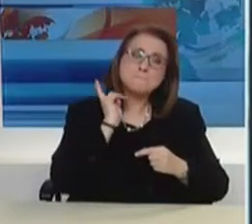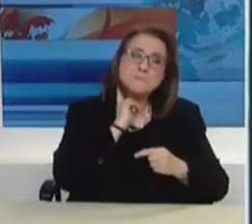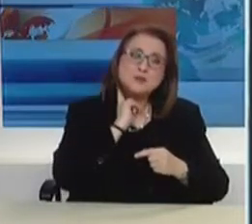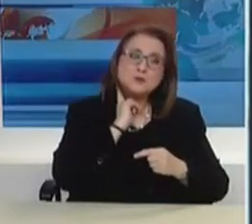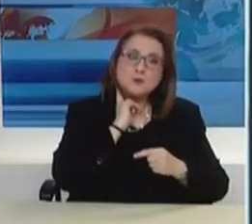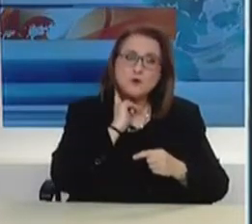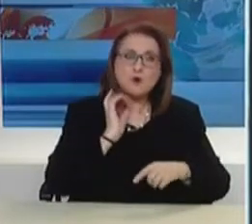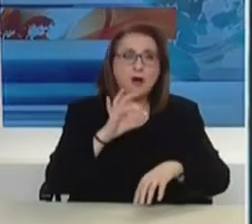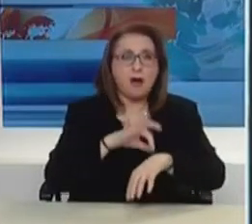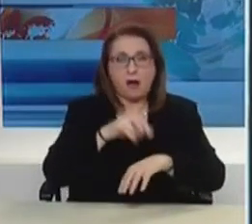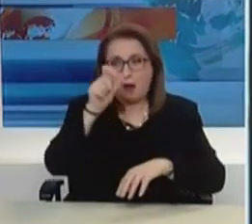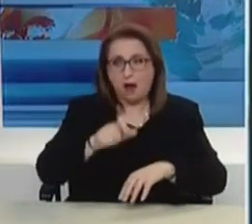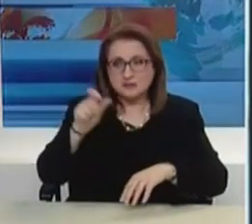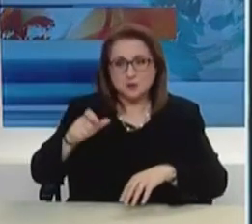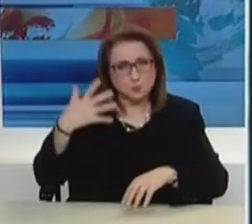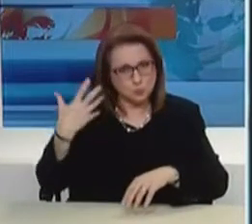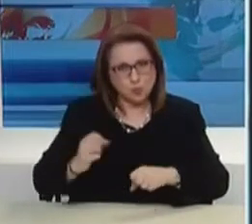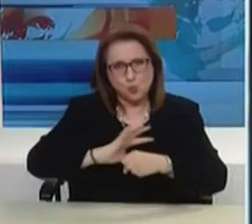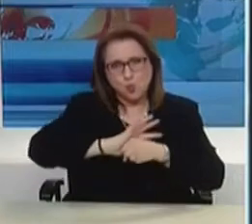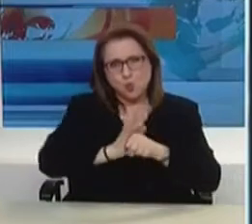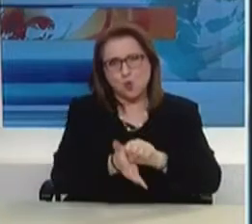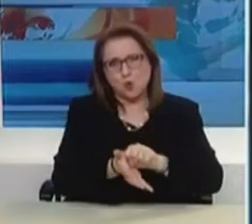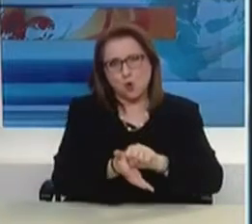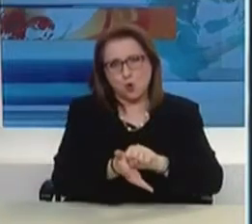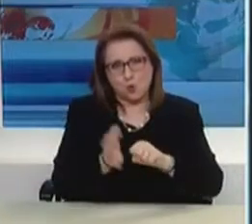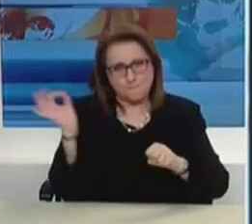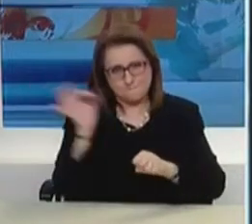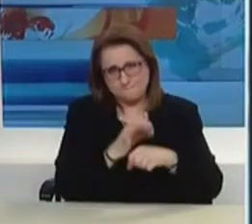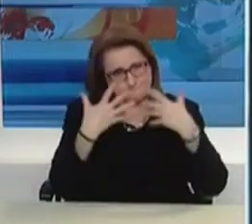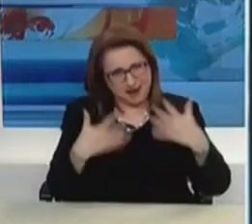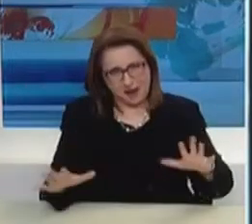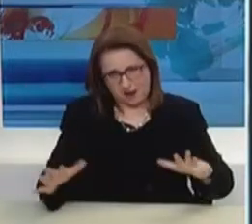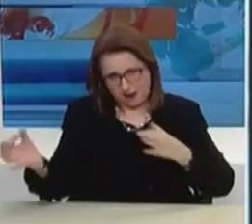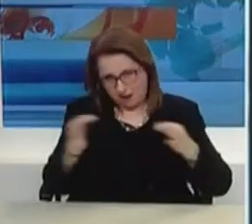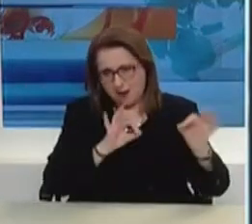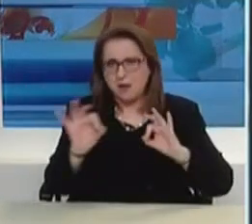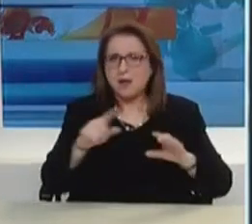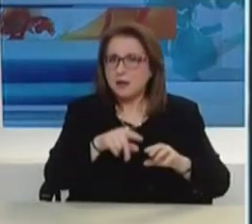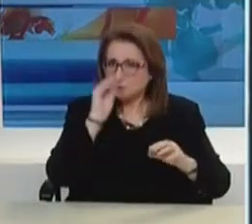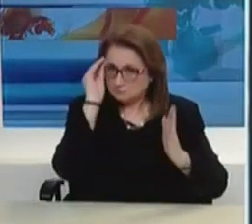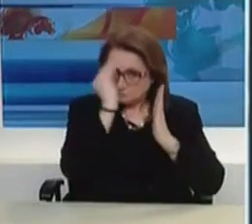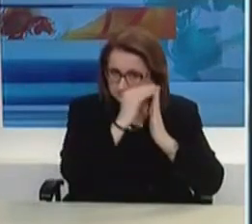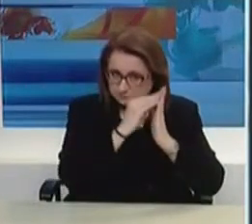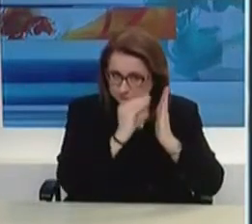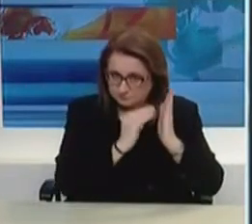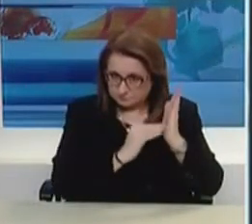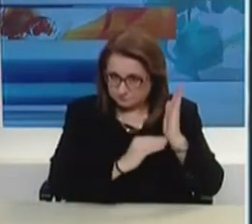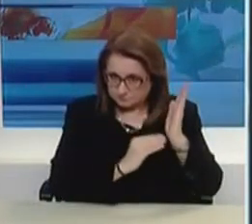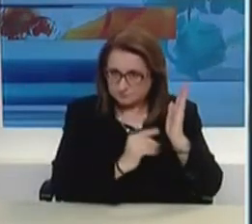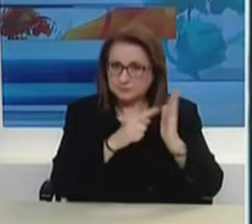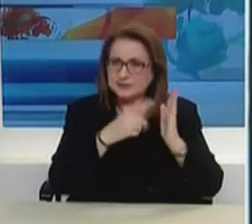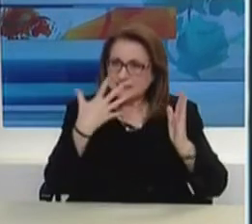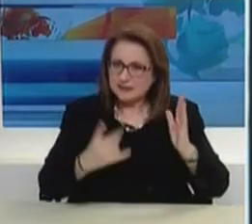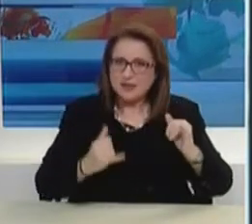με Κορονοϊό, όπου εκεί θα καταγράφονται όλα τα περιστατικά και θα παρακολουθούνται αυτά τα περιστατικά μέσω ενός